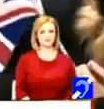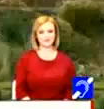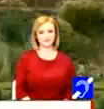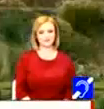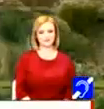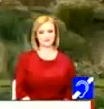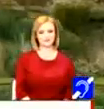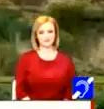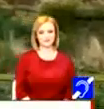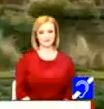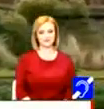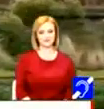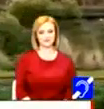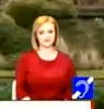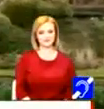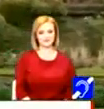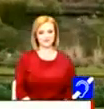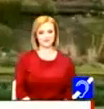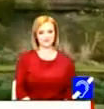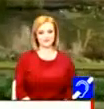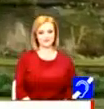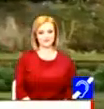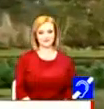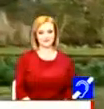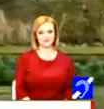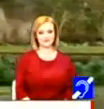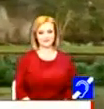Louise. Iar al 6-lea în linia succesorală este prințul Harry.